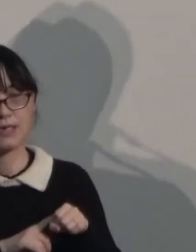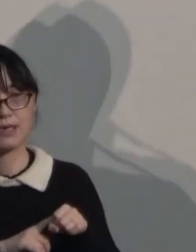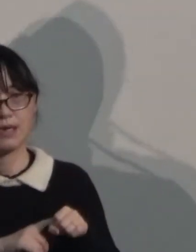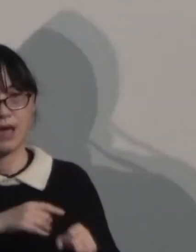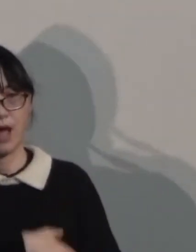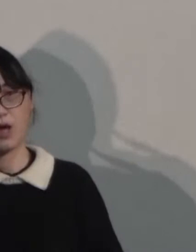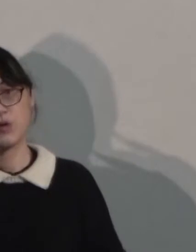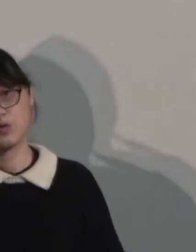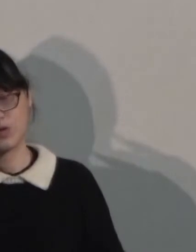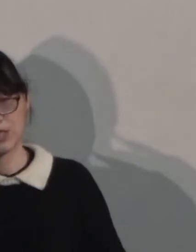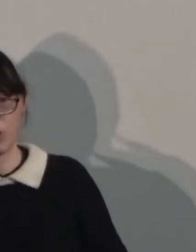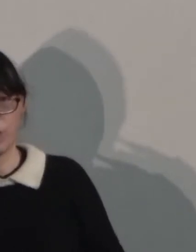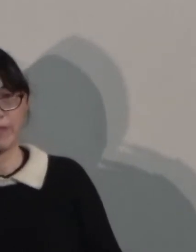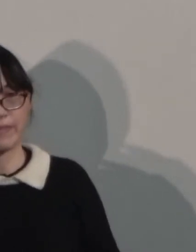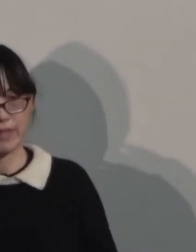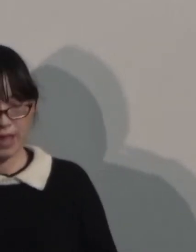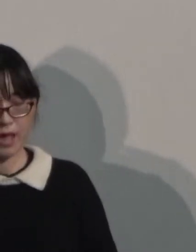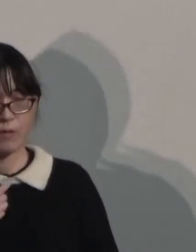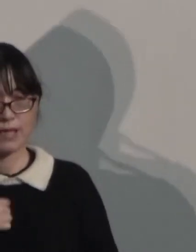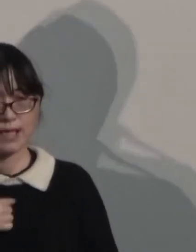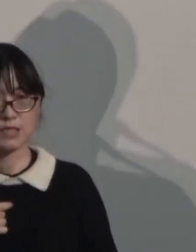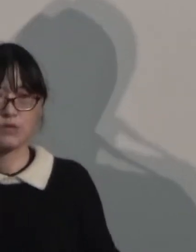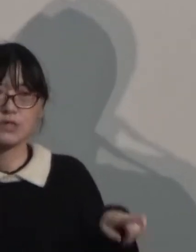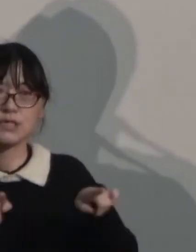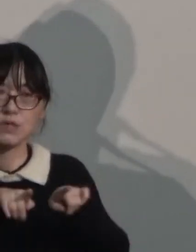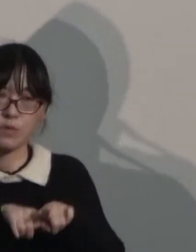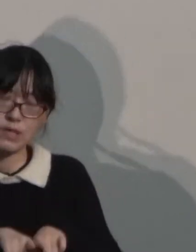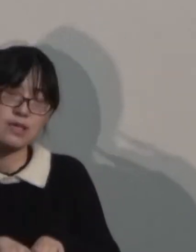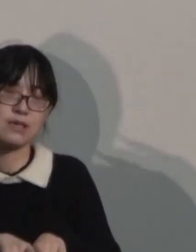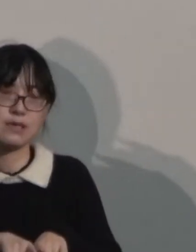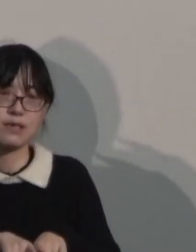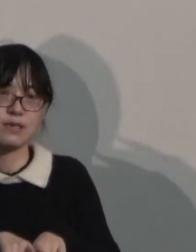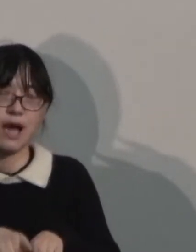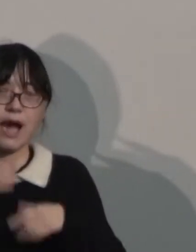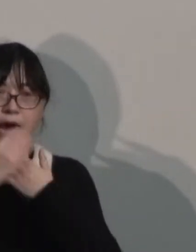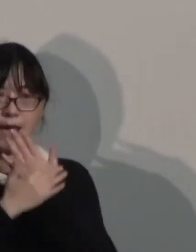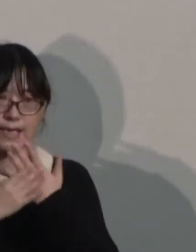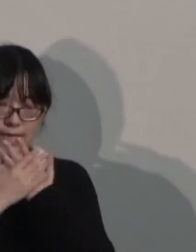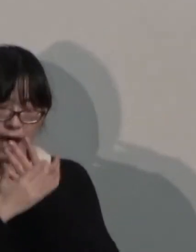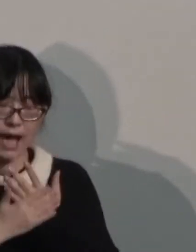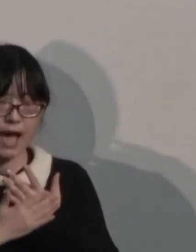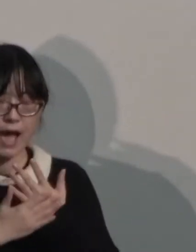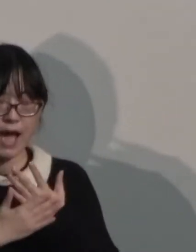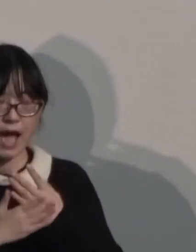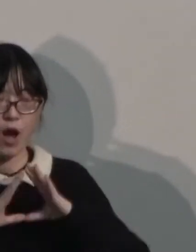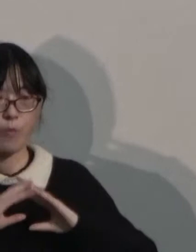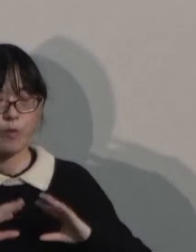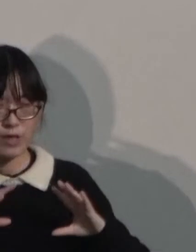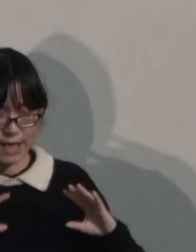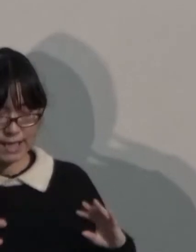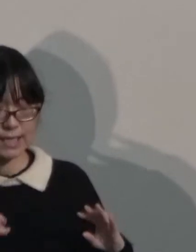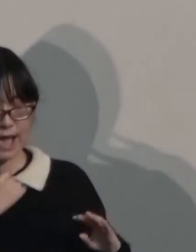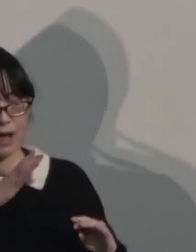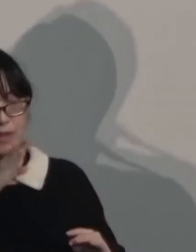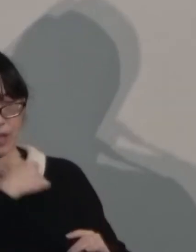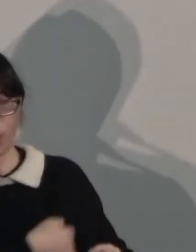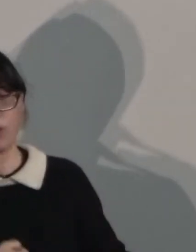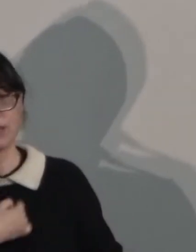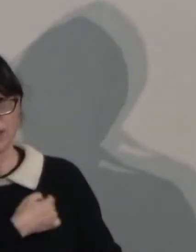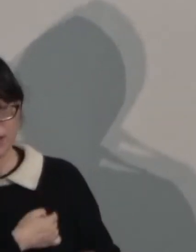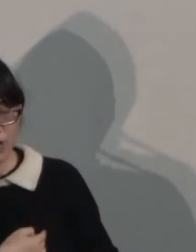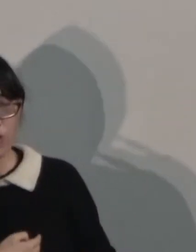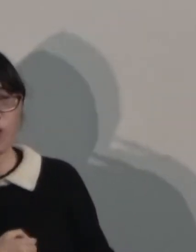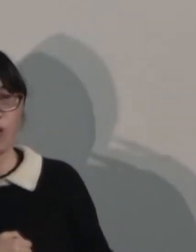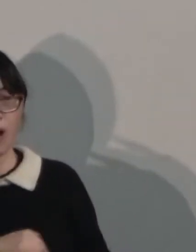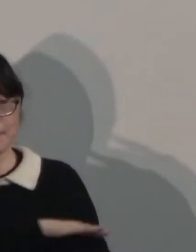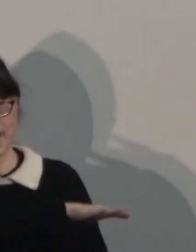勇気を持って私と一緒に愛や思いやりや真心を周